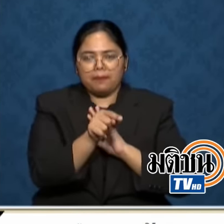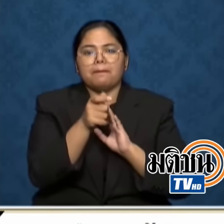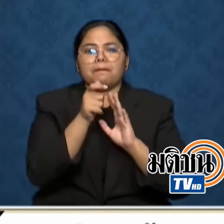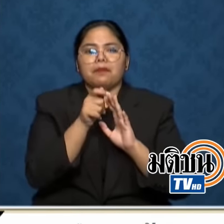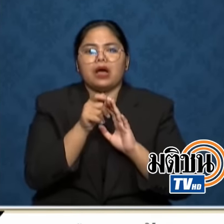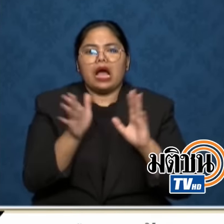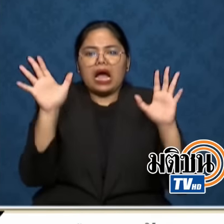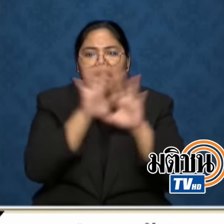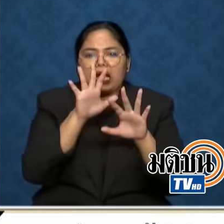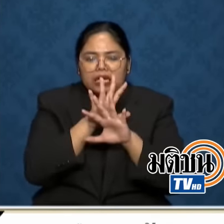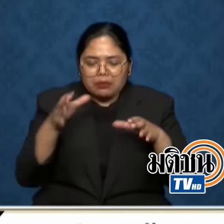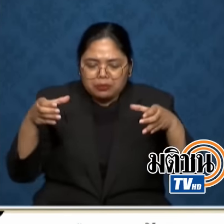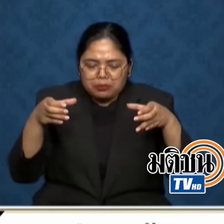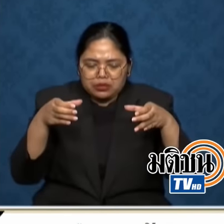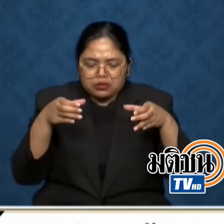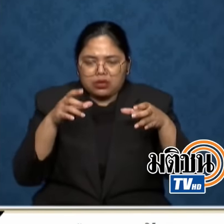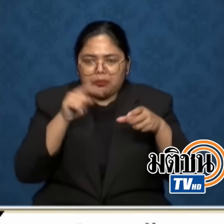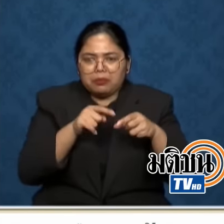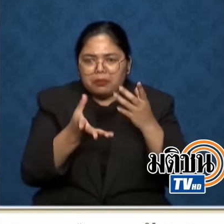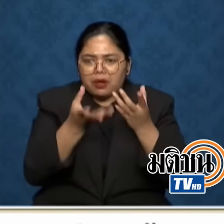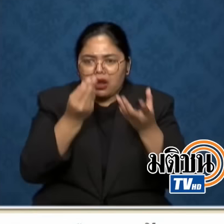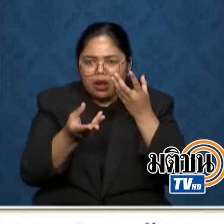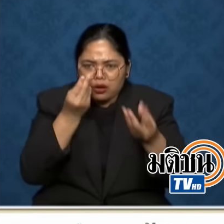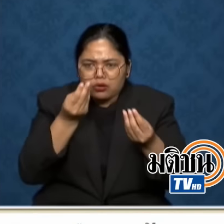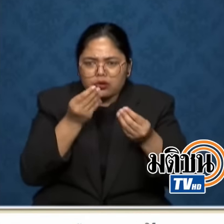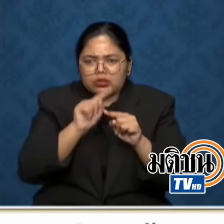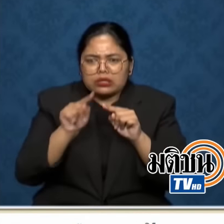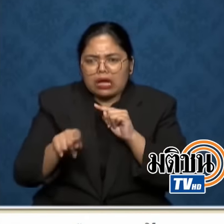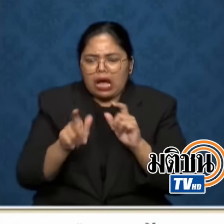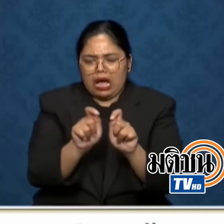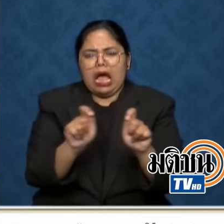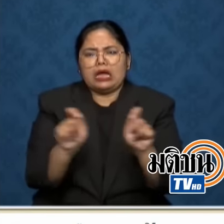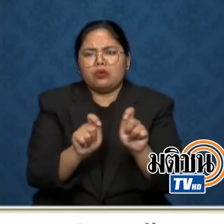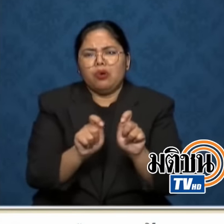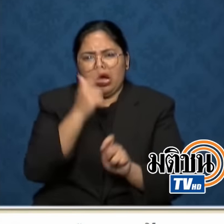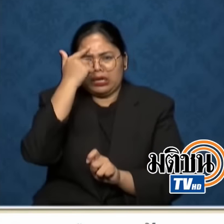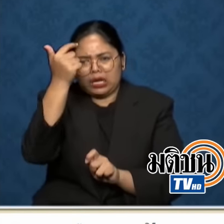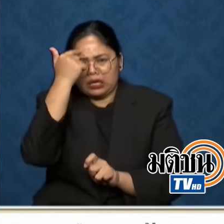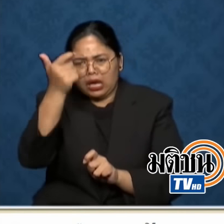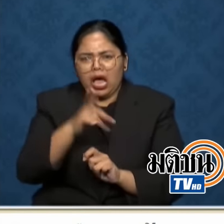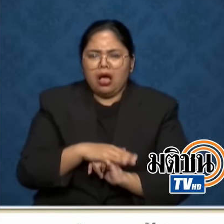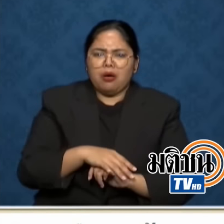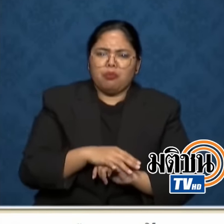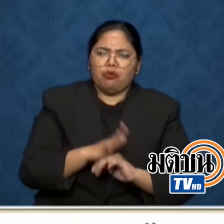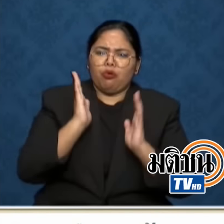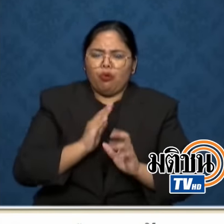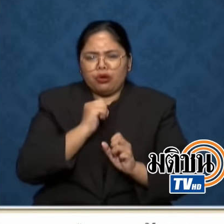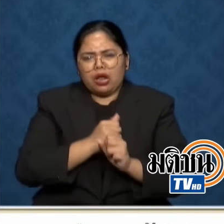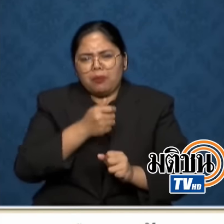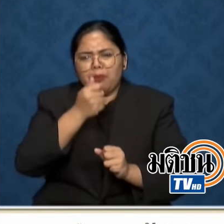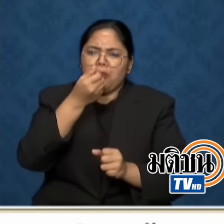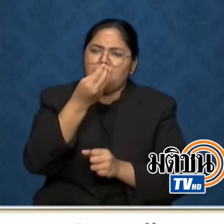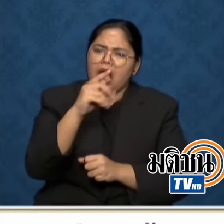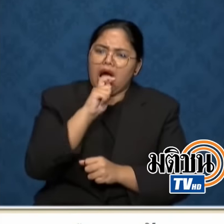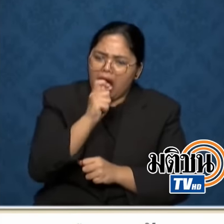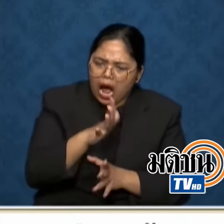แบบอมภูมิครับท่านประธานคืออนุกรรมการเนี่ยเก่งทั้งนั้นครับเป็นเชฟชื่อดังเป็นผู้จัดชื่อดังเป็นเจ้